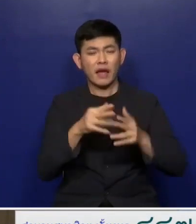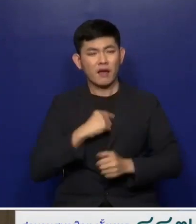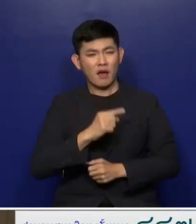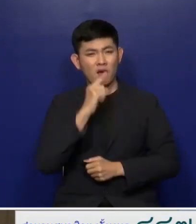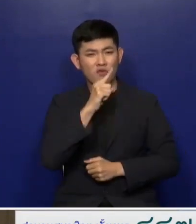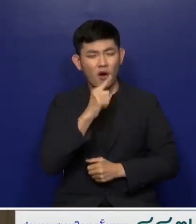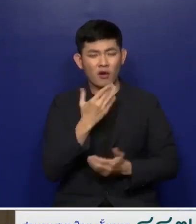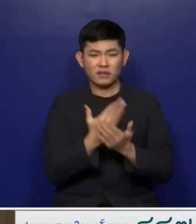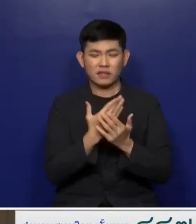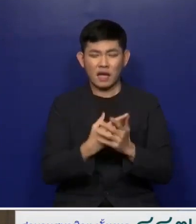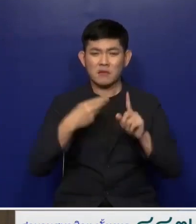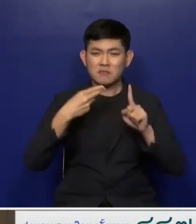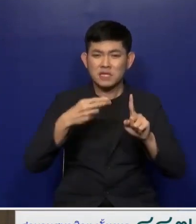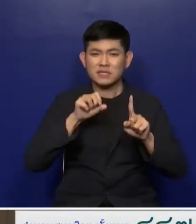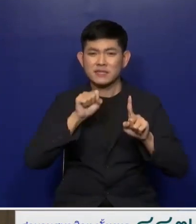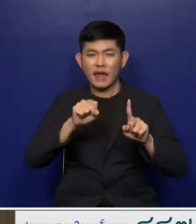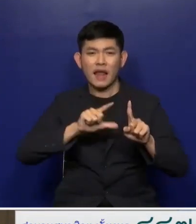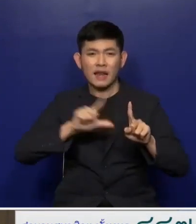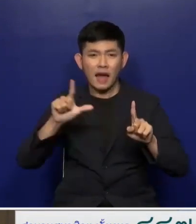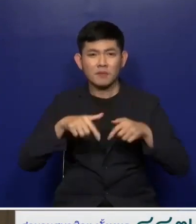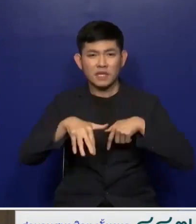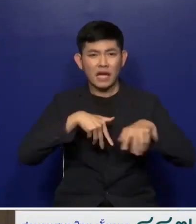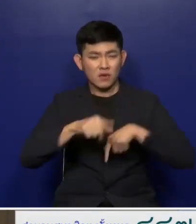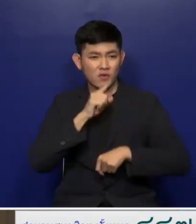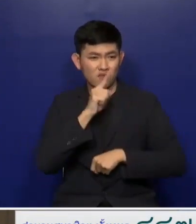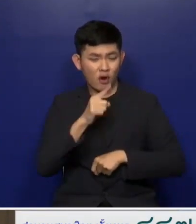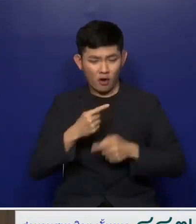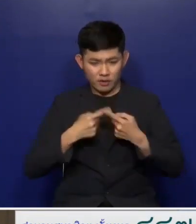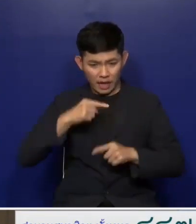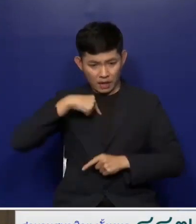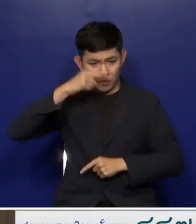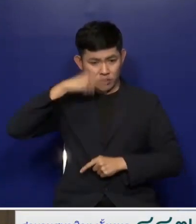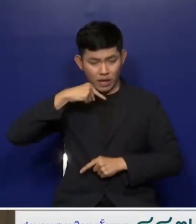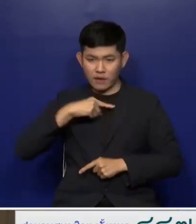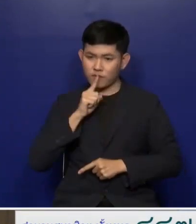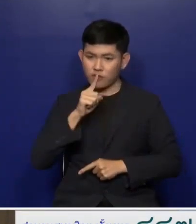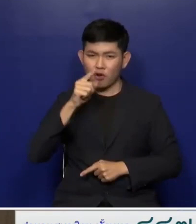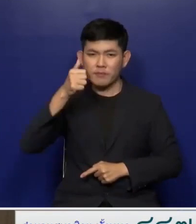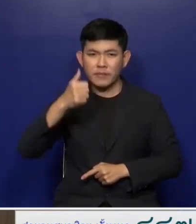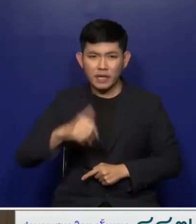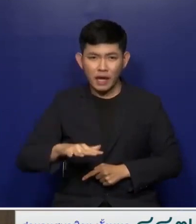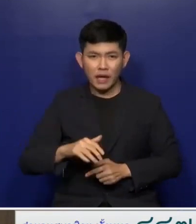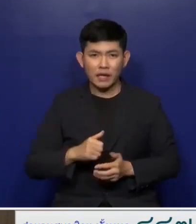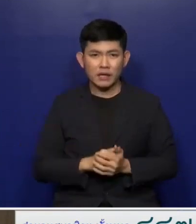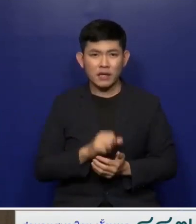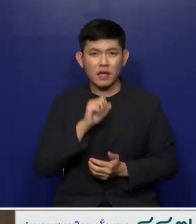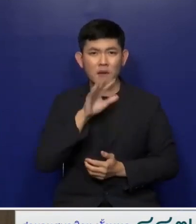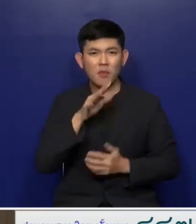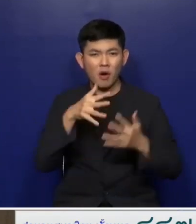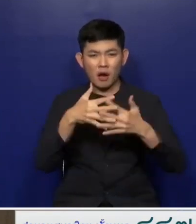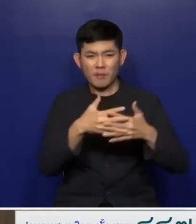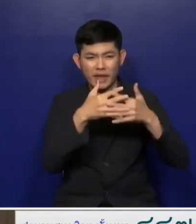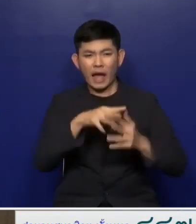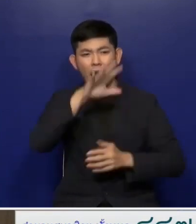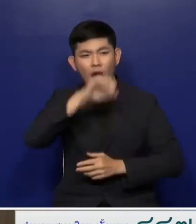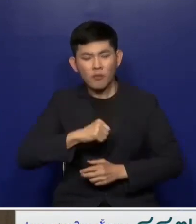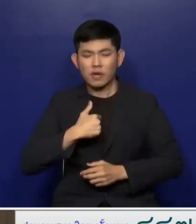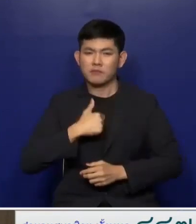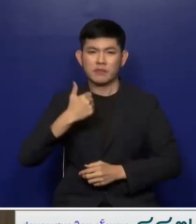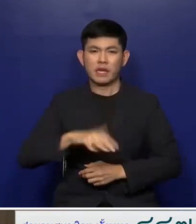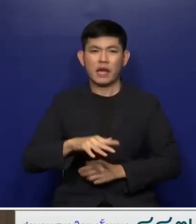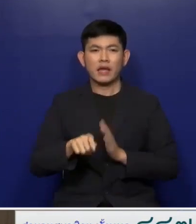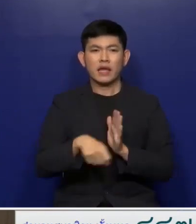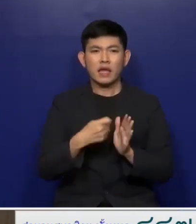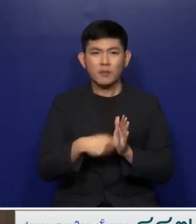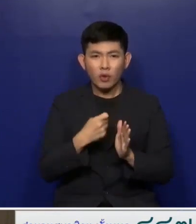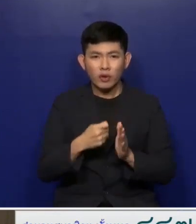ล้านฟระชาชนก็ฟ้องแต่คนไทฟ้องไม่ได้ครั thầnเพา assezพูมามา เพรสหลัเป็